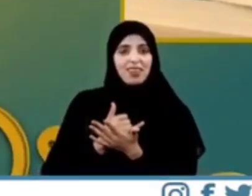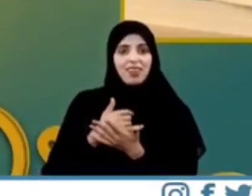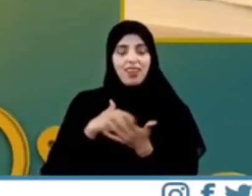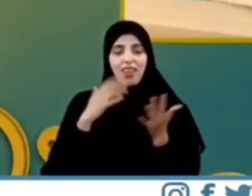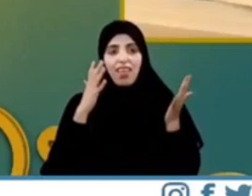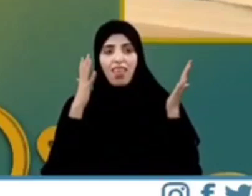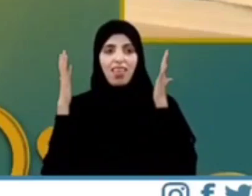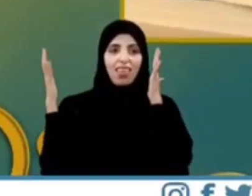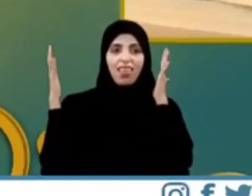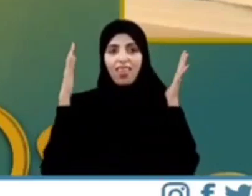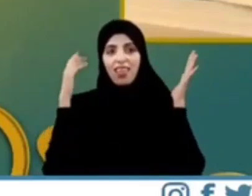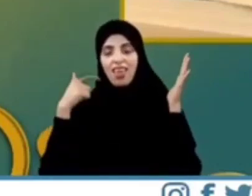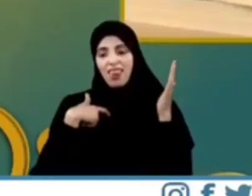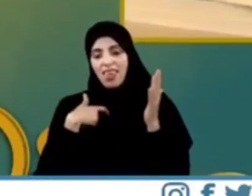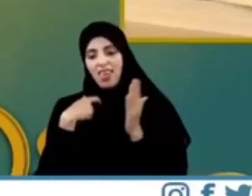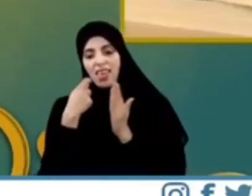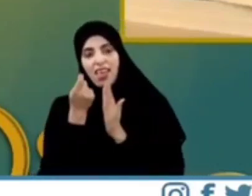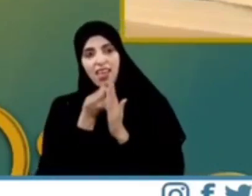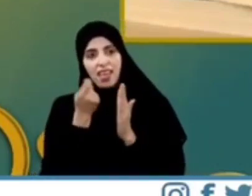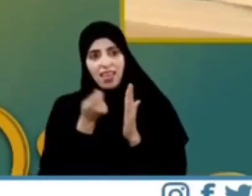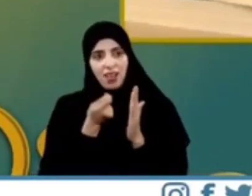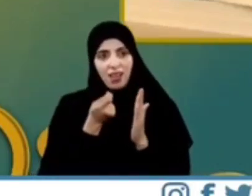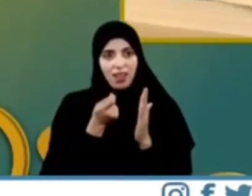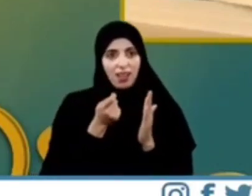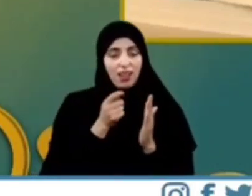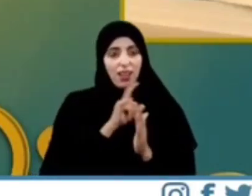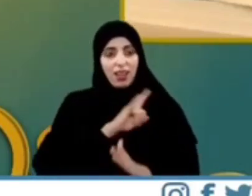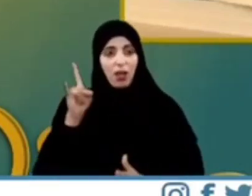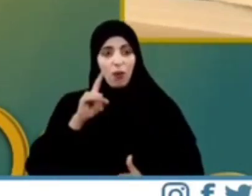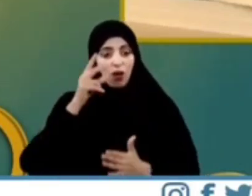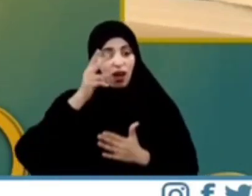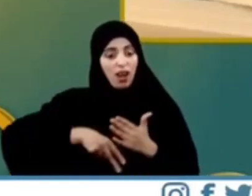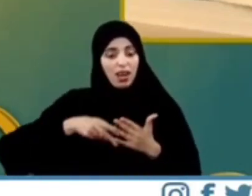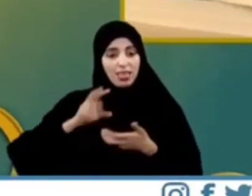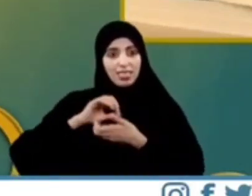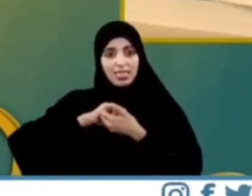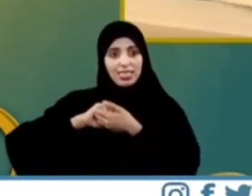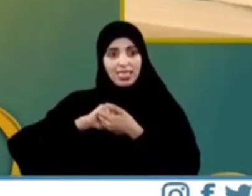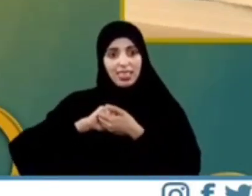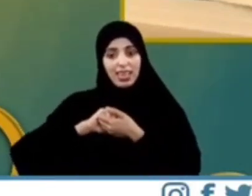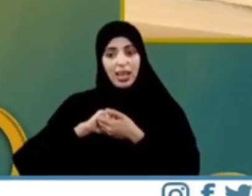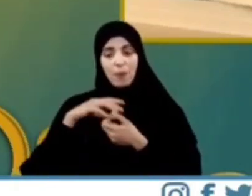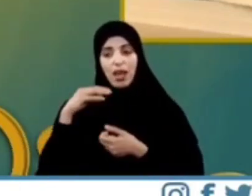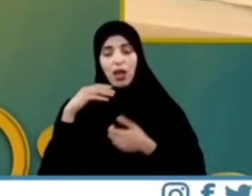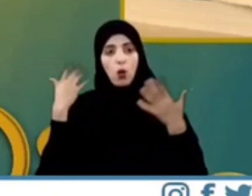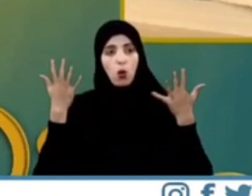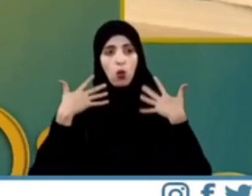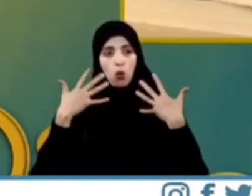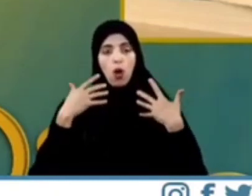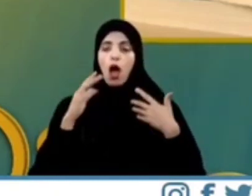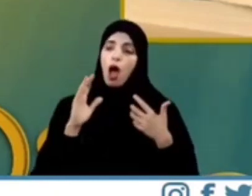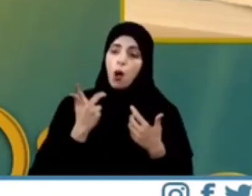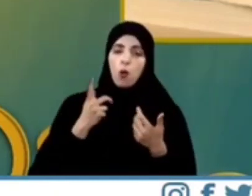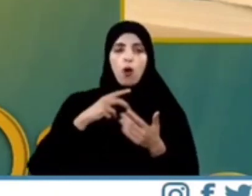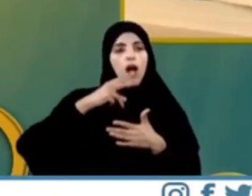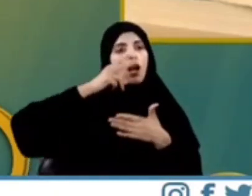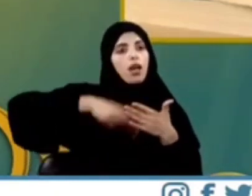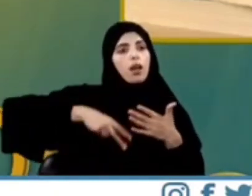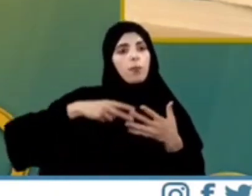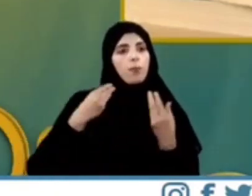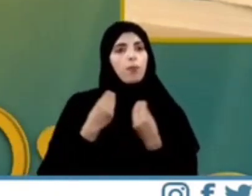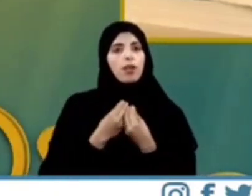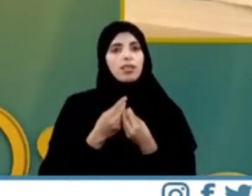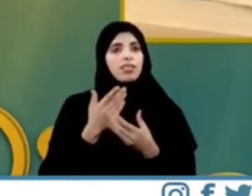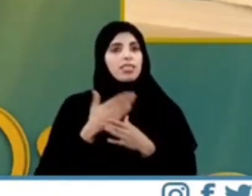بين أمرين، هل أكتب لولا قرار صحبة في مهب الريح، او اكتب لولا قرار رحلة في مهب الريح،